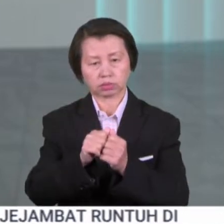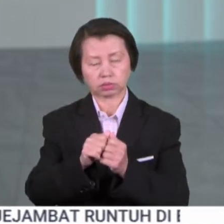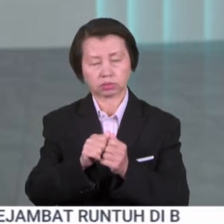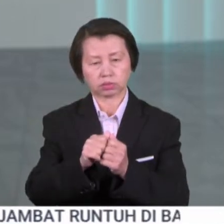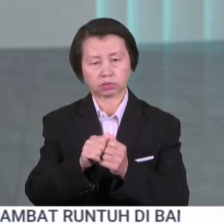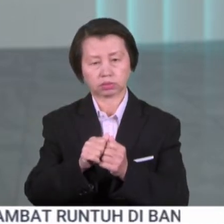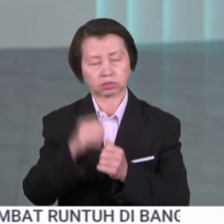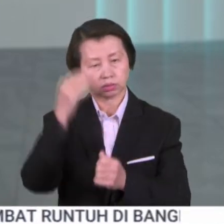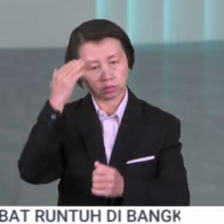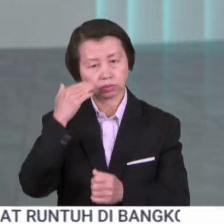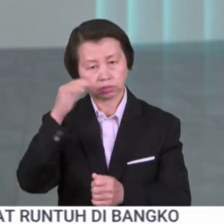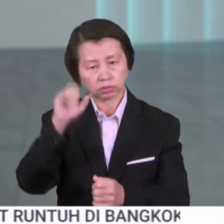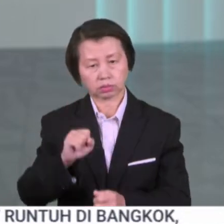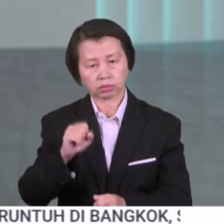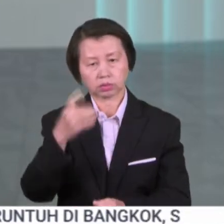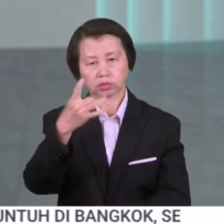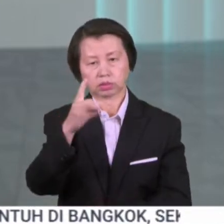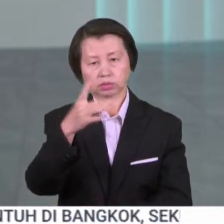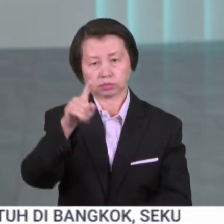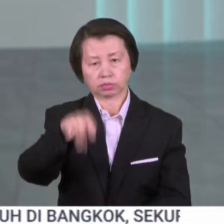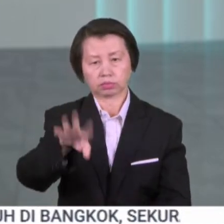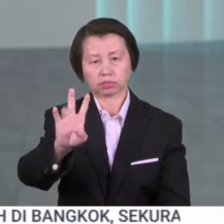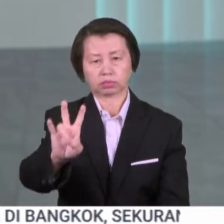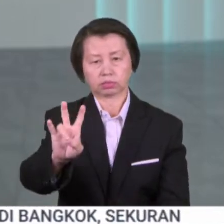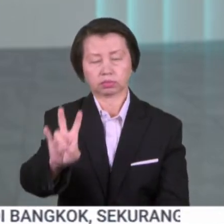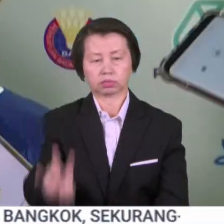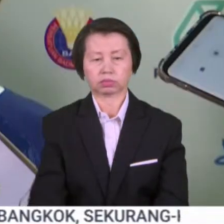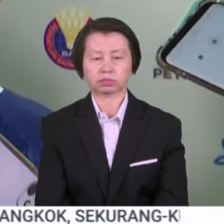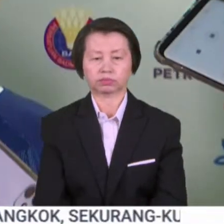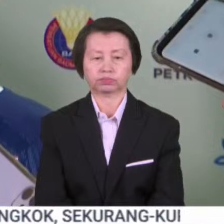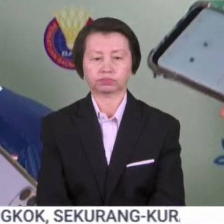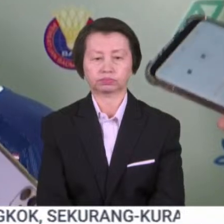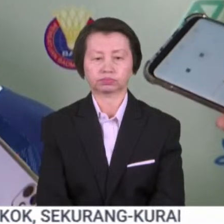Kore Selatan di 18 julai ini